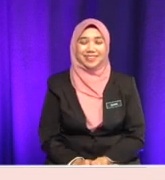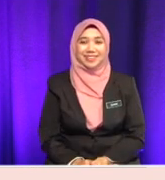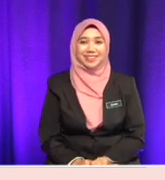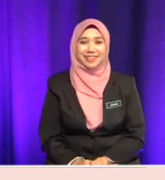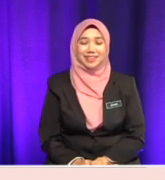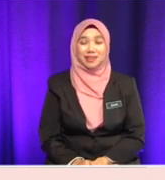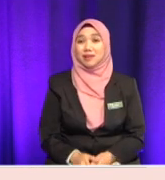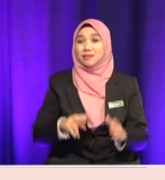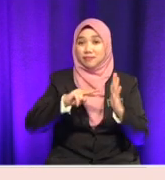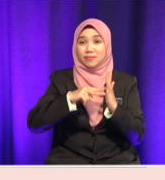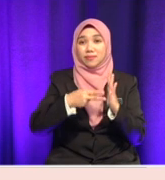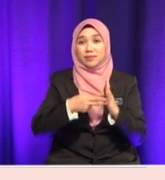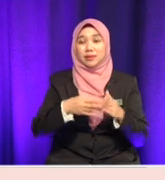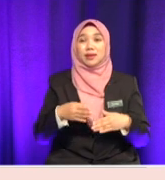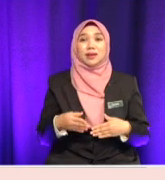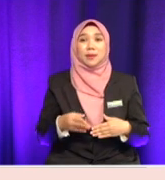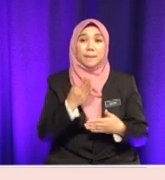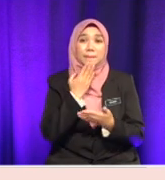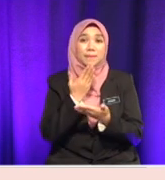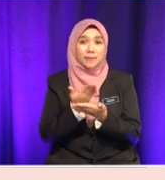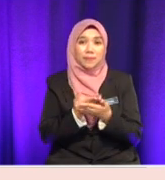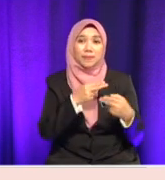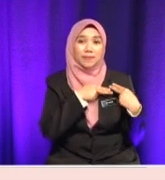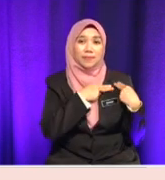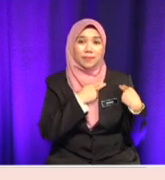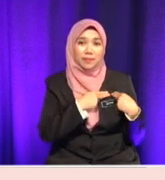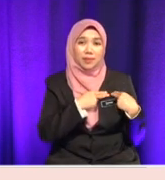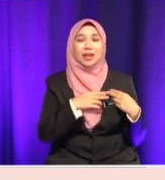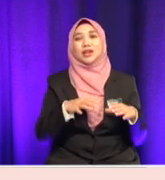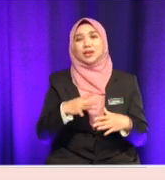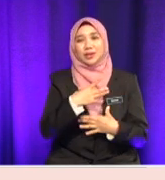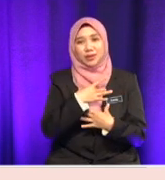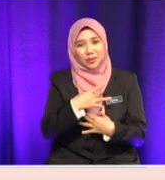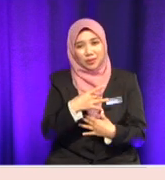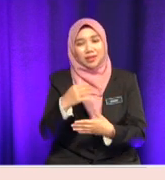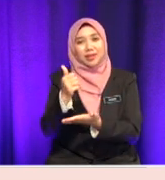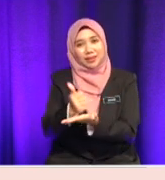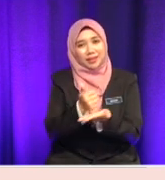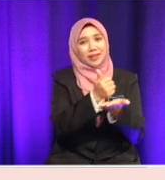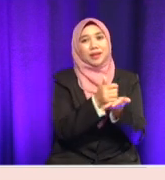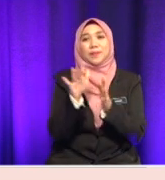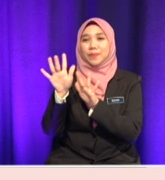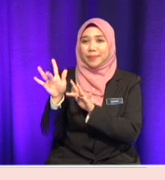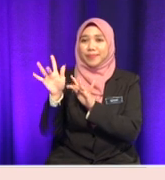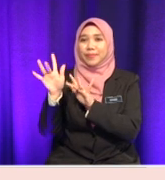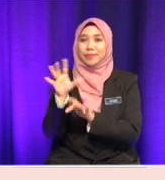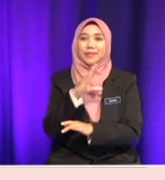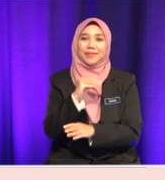baik hati ialah suka menolong mudah simpati dan pengasih